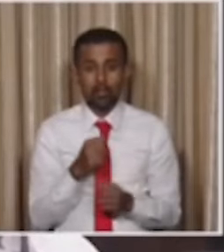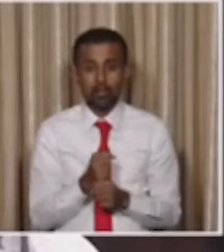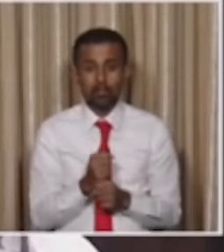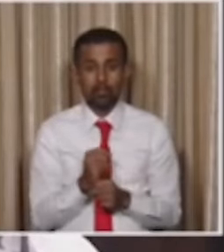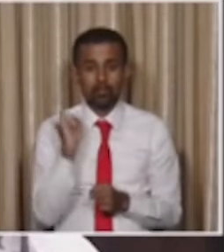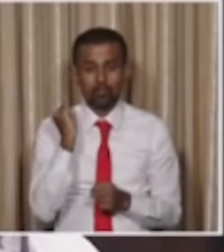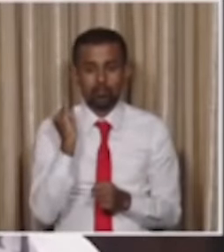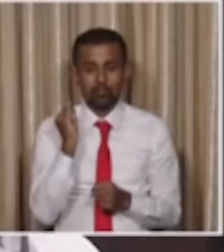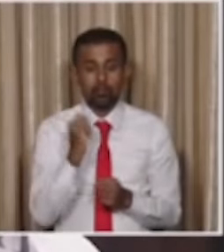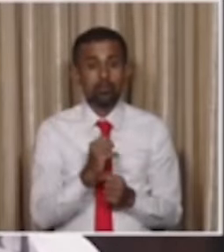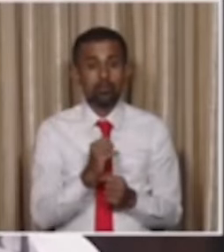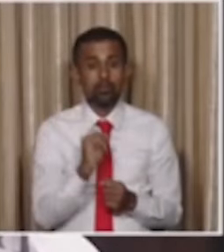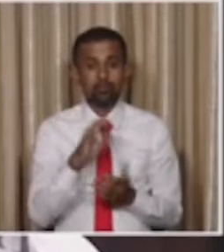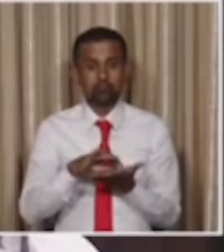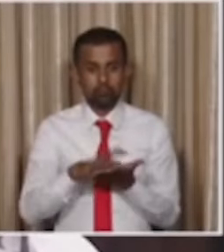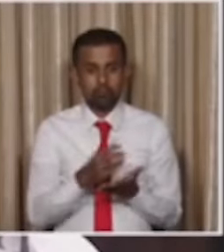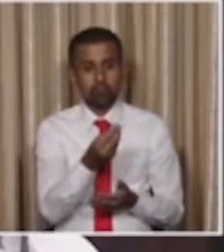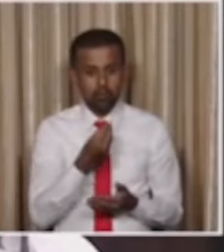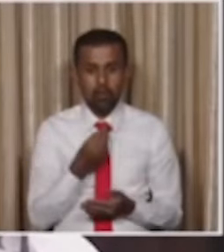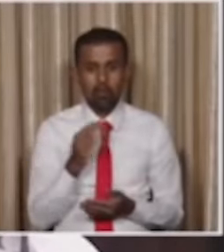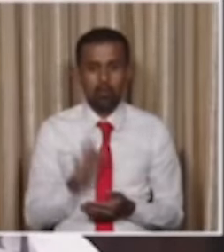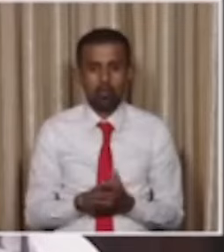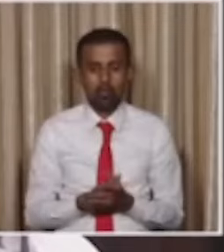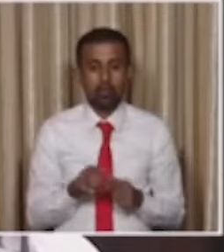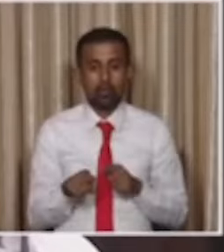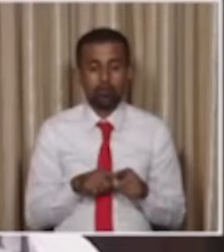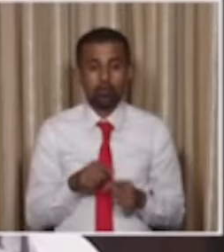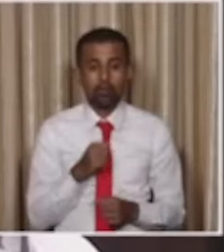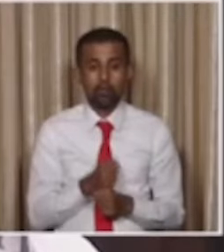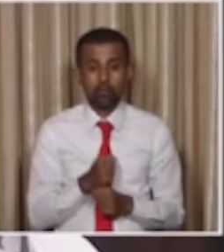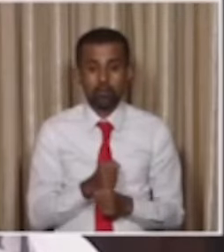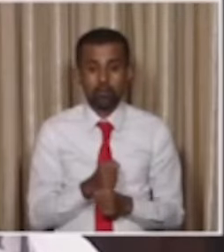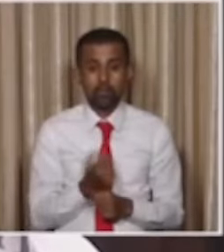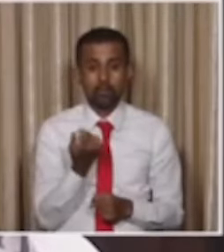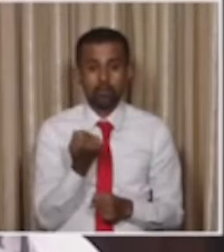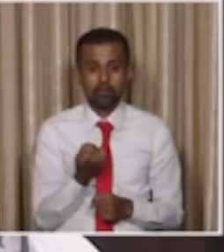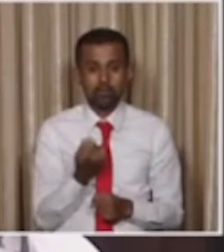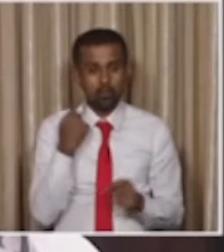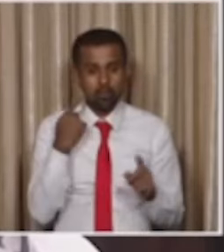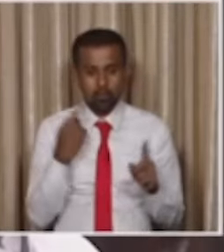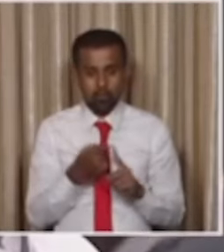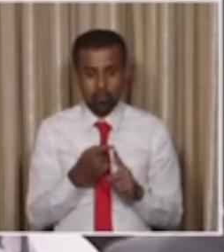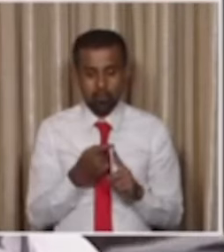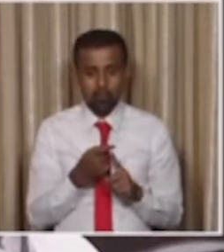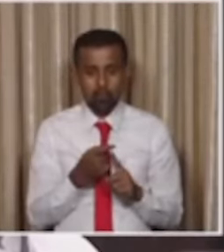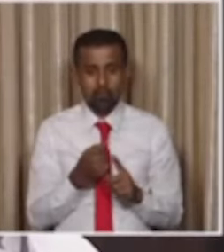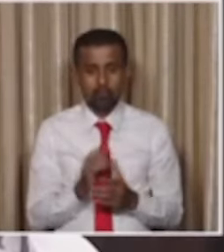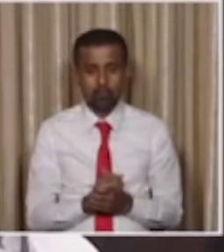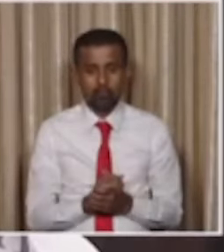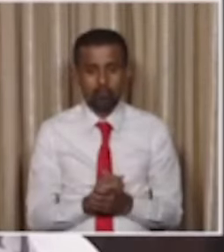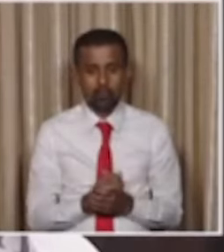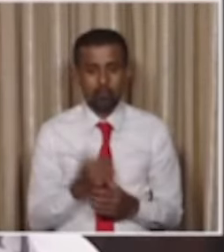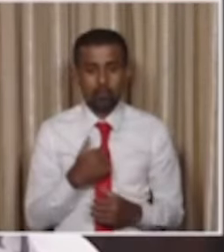නීතිපතිවරයාගෙන් එකඟතාවක් ලබා ගත යුතුයි කියලා මම හිතනවා. ඒ වගේම රාජ්‍ය මුදල් පබ්ලික් ෆයිනෑන්ස් කියන එක සම්බන්ධව විශේෂයෙන්ම